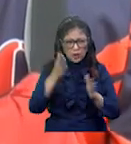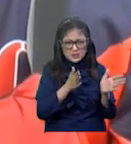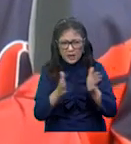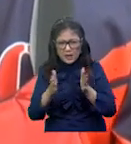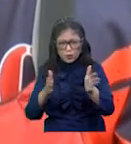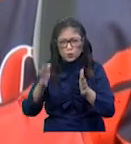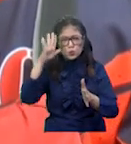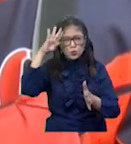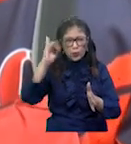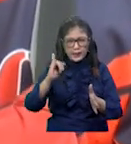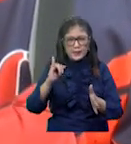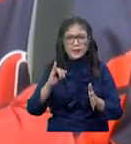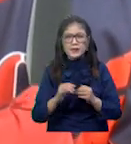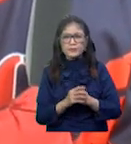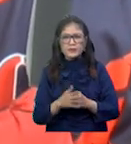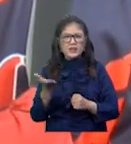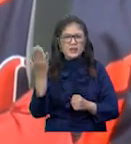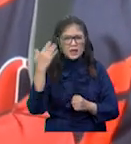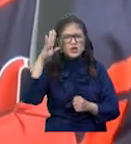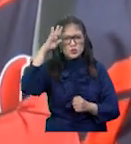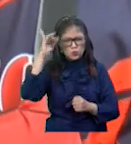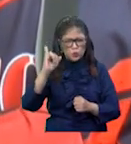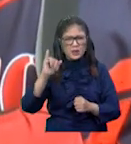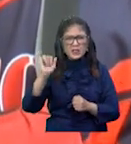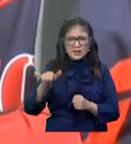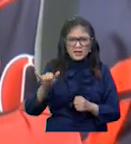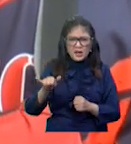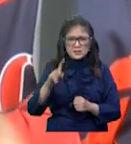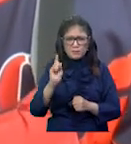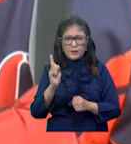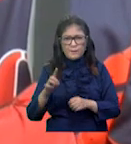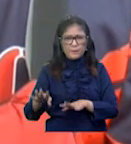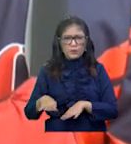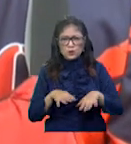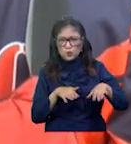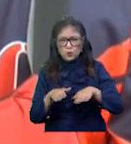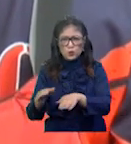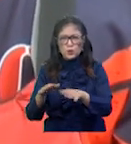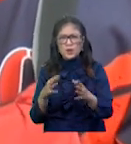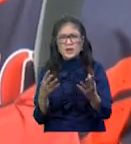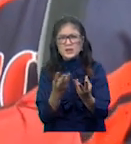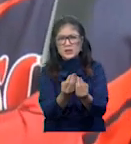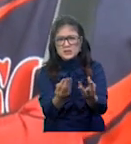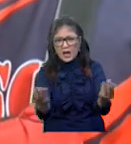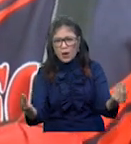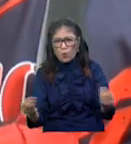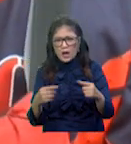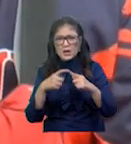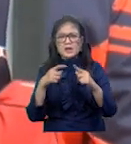Kesulitannya tadi itu medan mungkin area sawah, persawahan. Area persawahan, jadi kendala kita